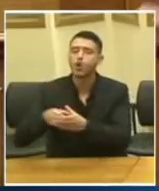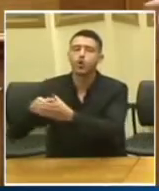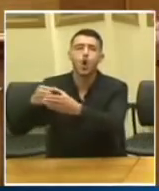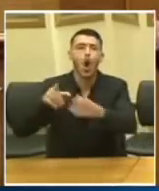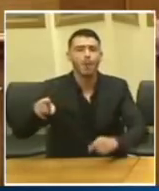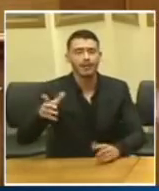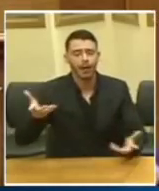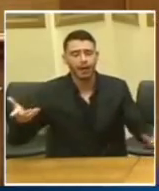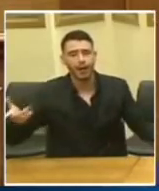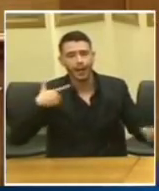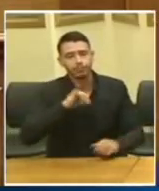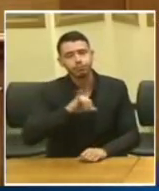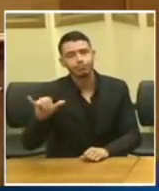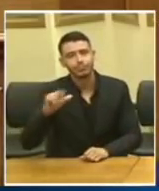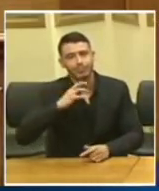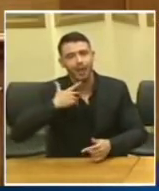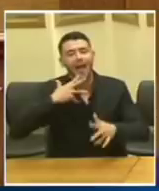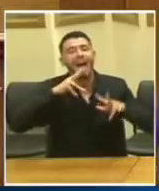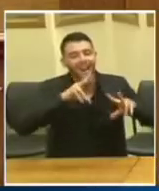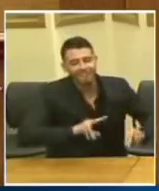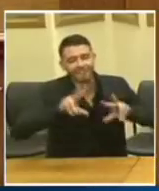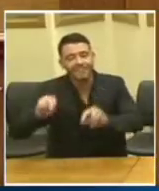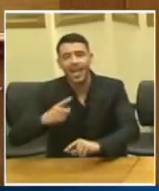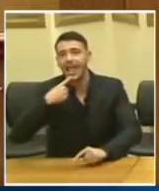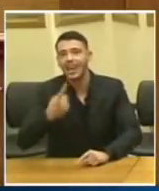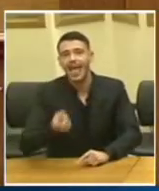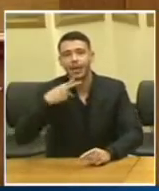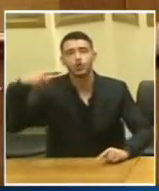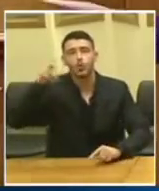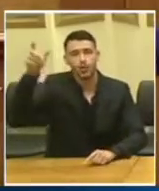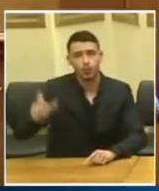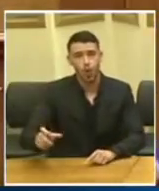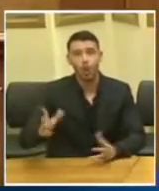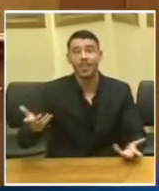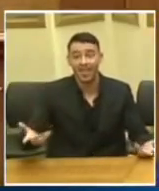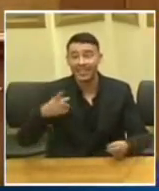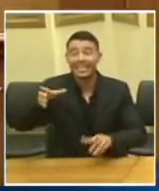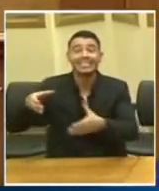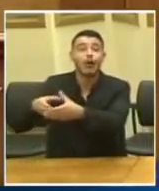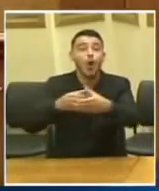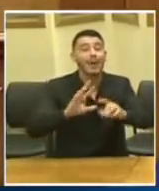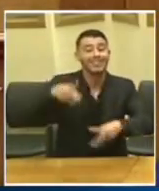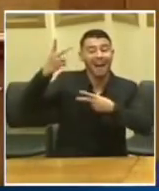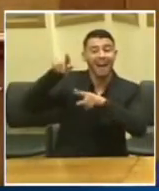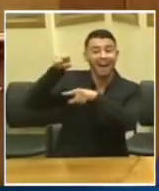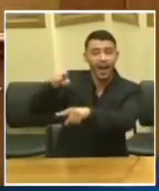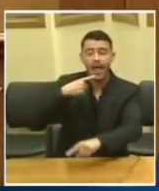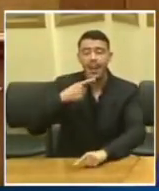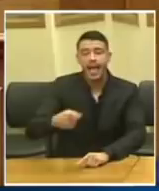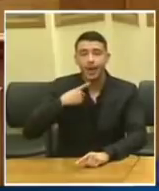το ίδιο πράγμα στον κύριο Ζάεφ. Ότι διχάζει το λαό του για να ενώσει τους Έλληνες. Και